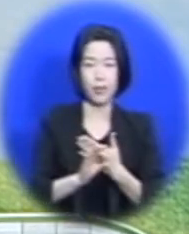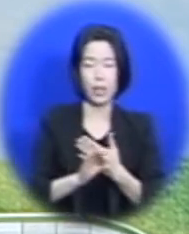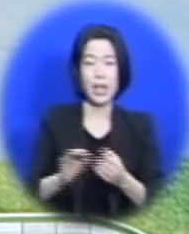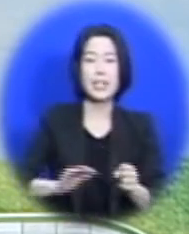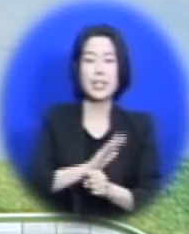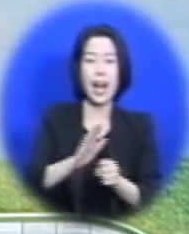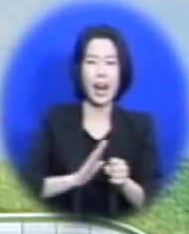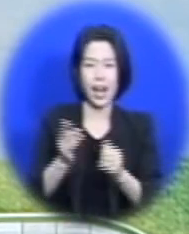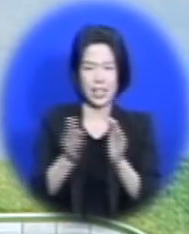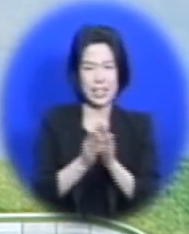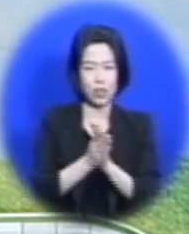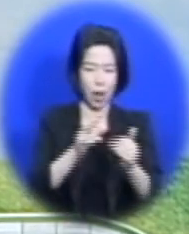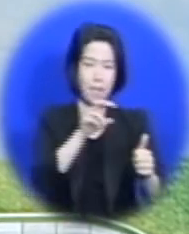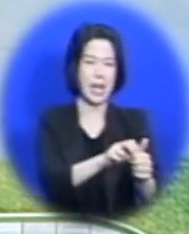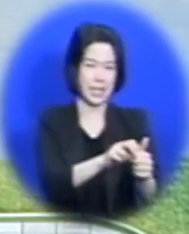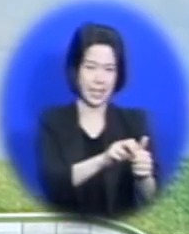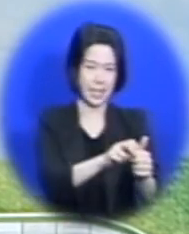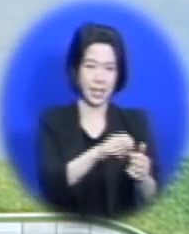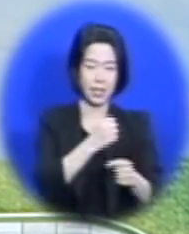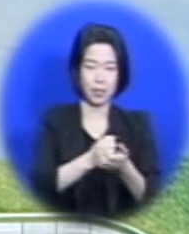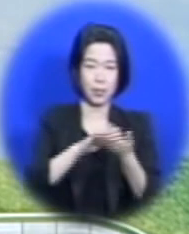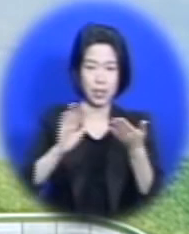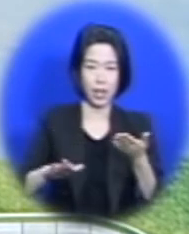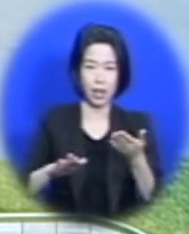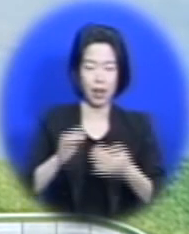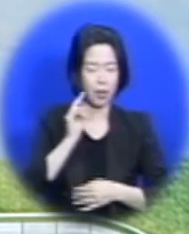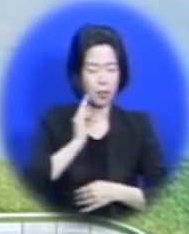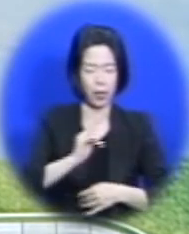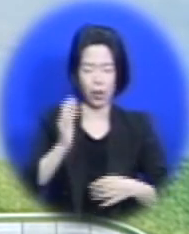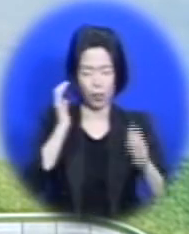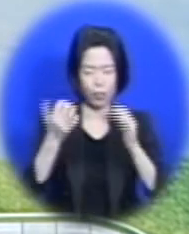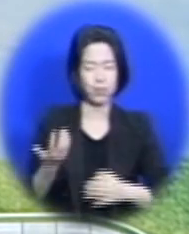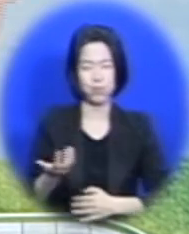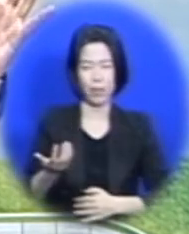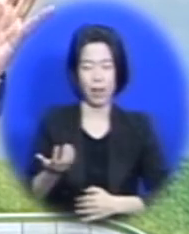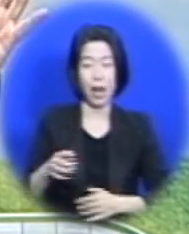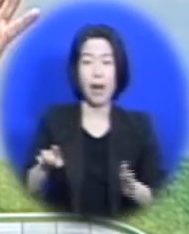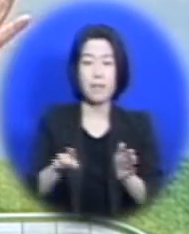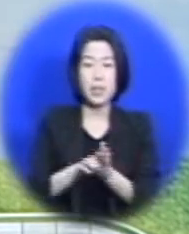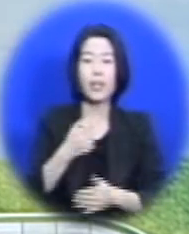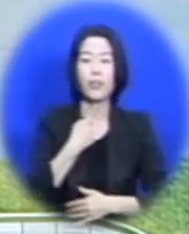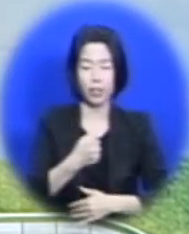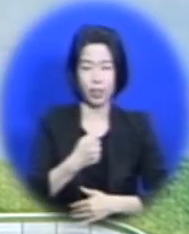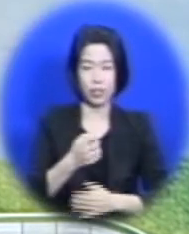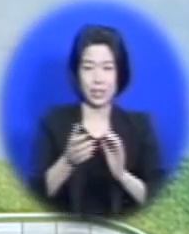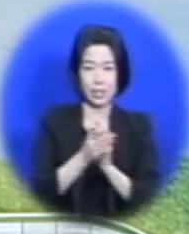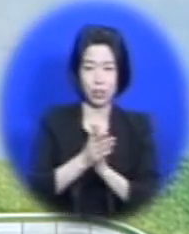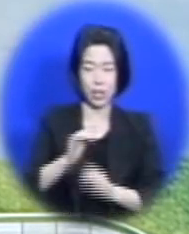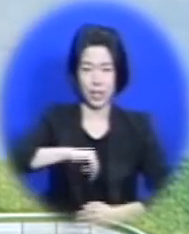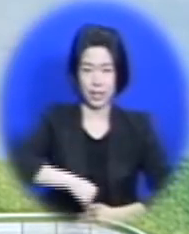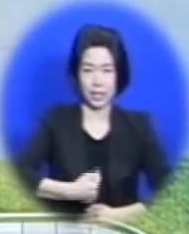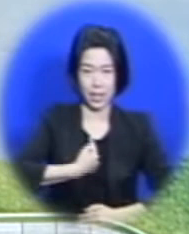사랑하는 친구의 배신입니다. 아주 고통스러운 일이죠. 믿었던 친구가 자기에게